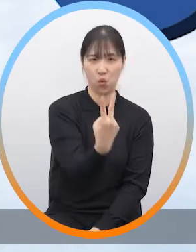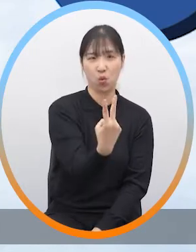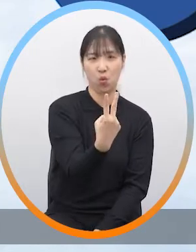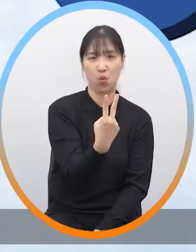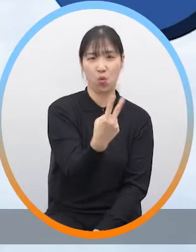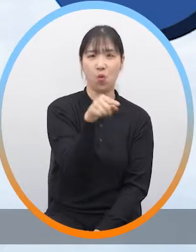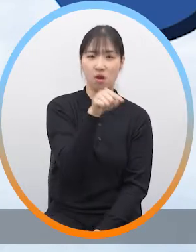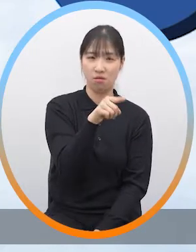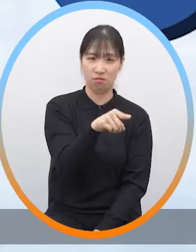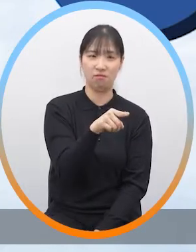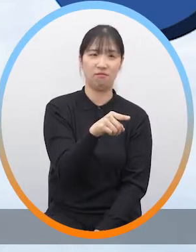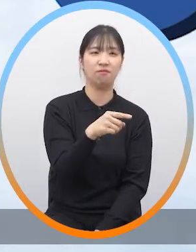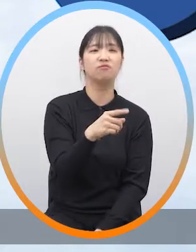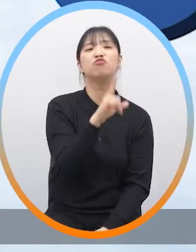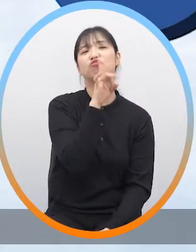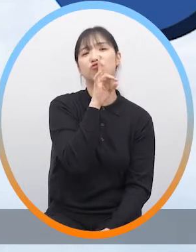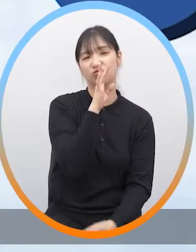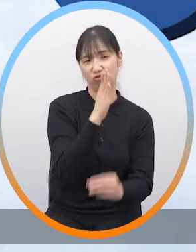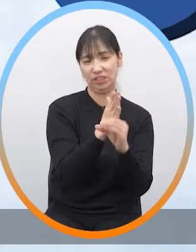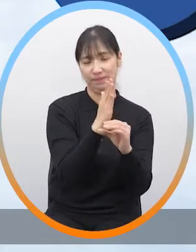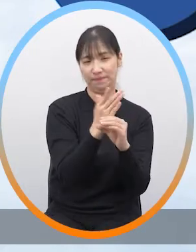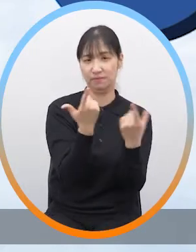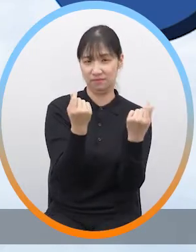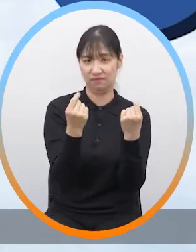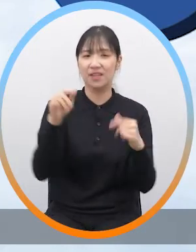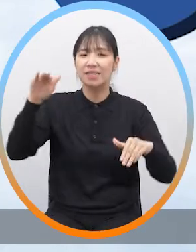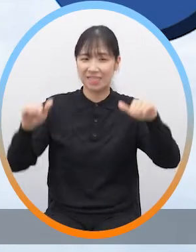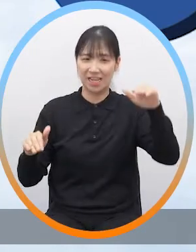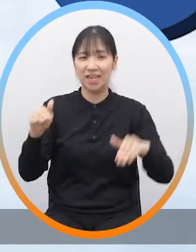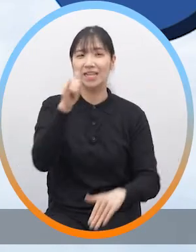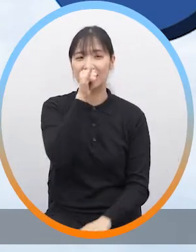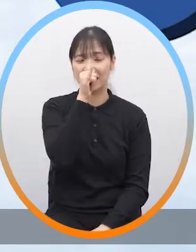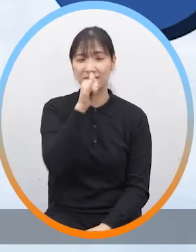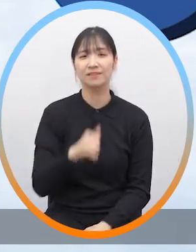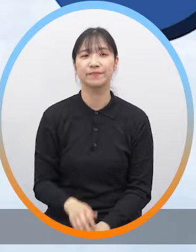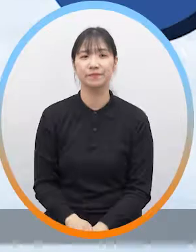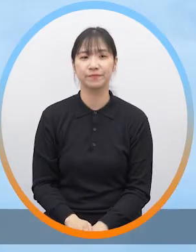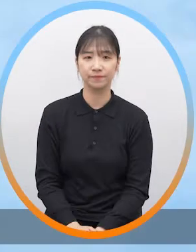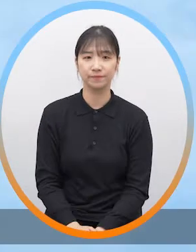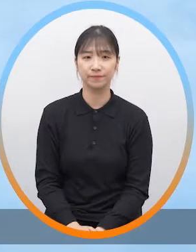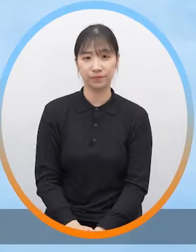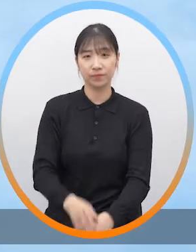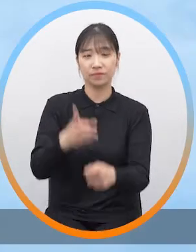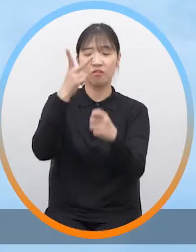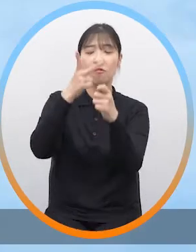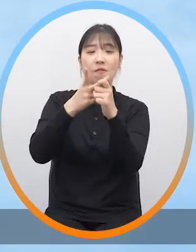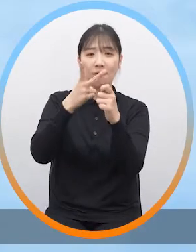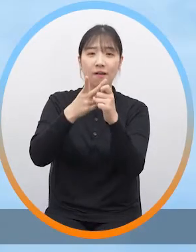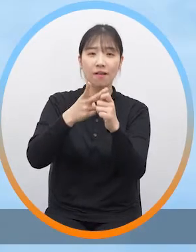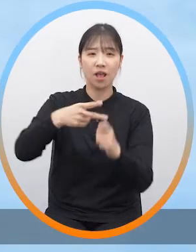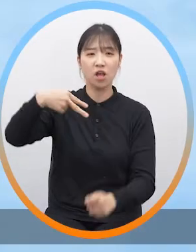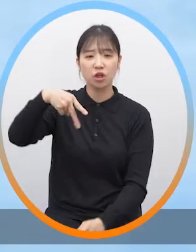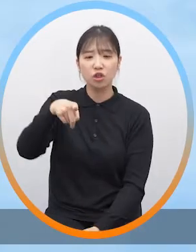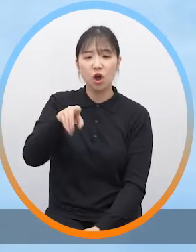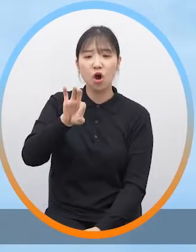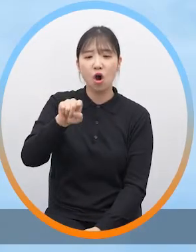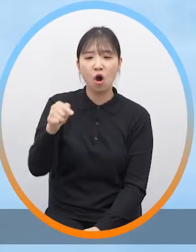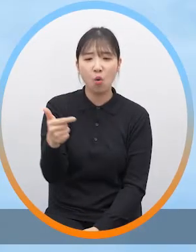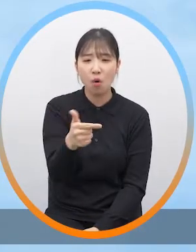이런 점에서 또 호남과 영남의 차이가 있습니다. 두 번째로